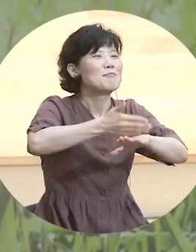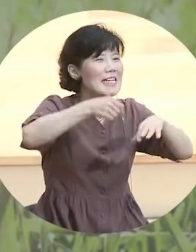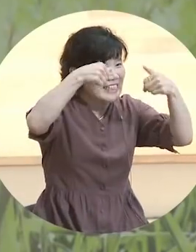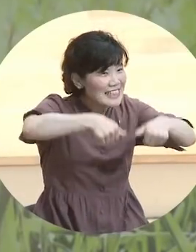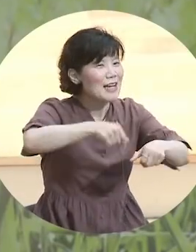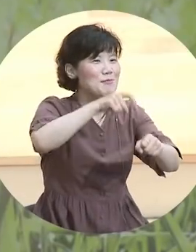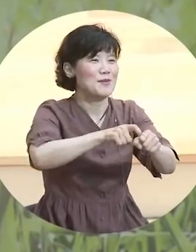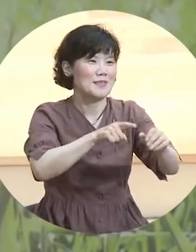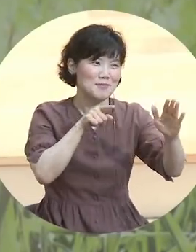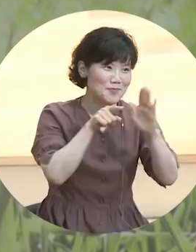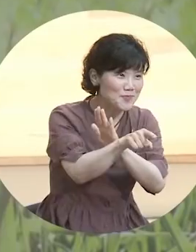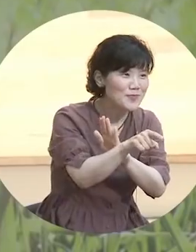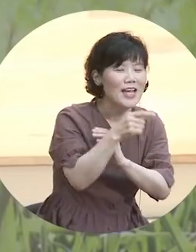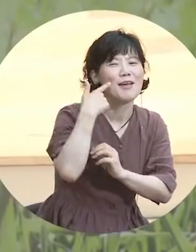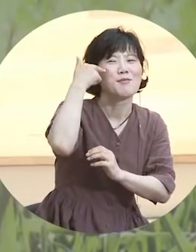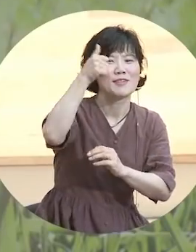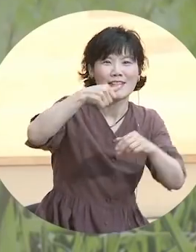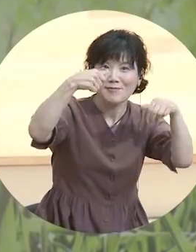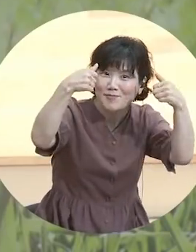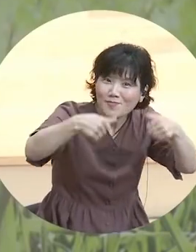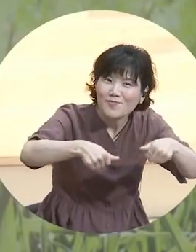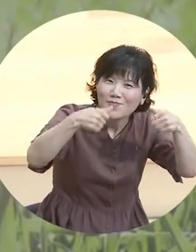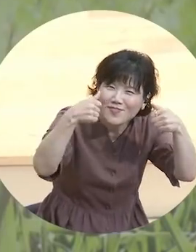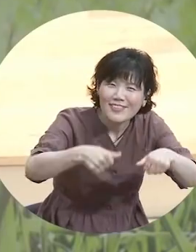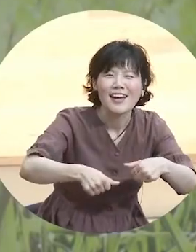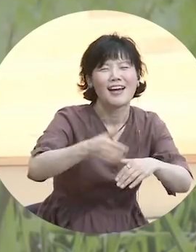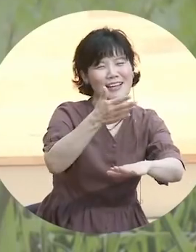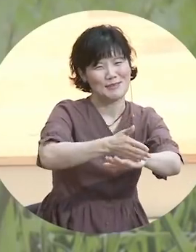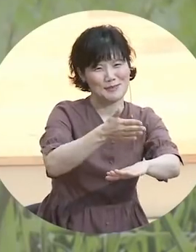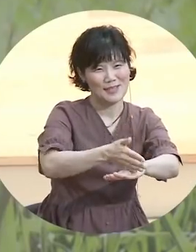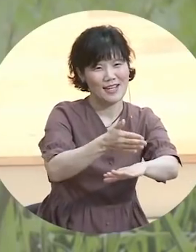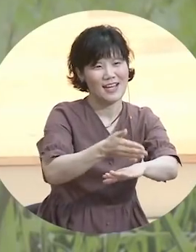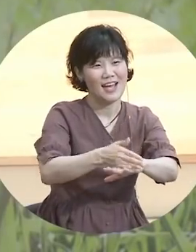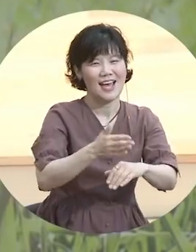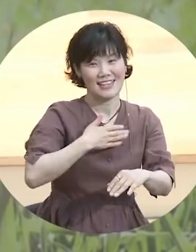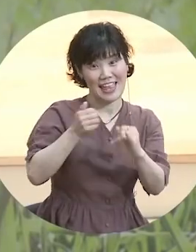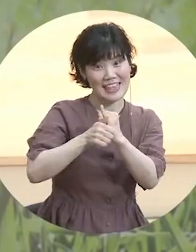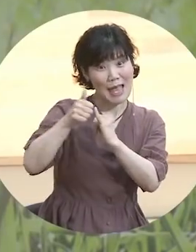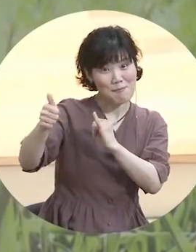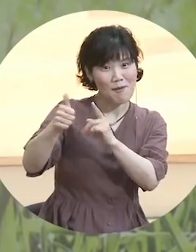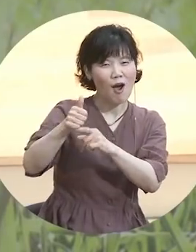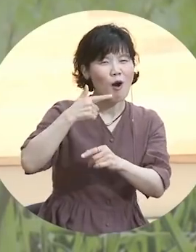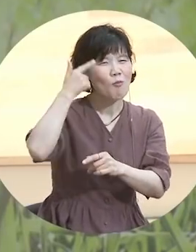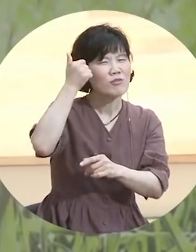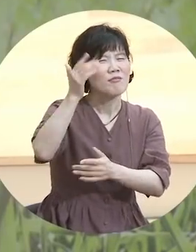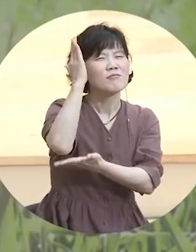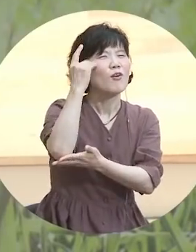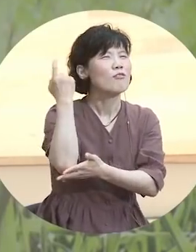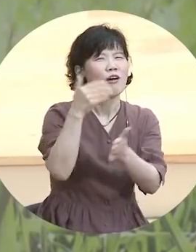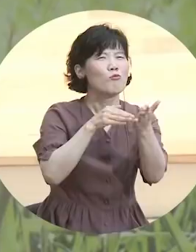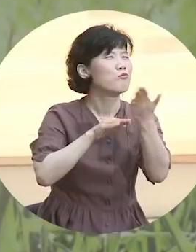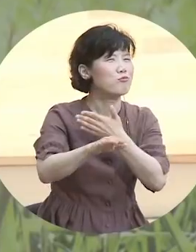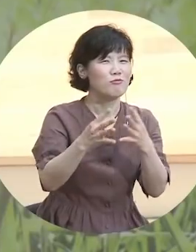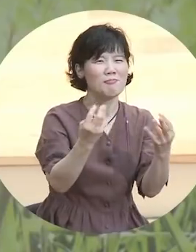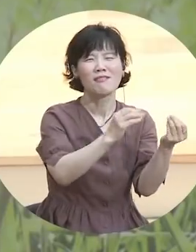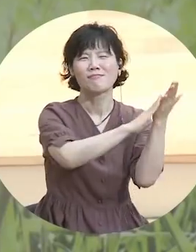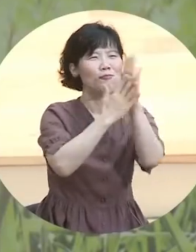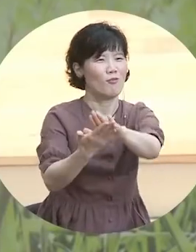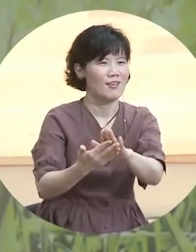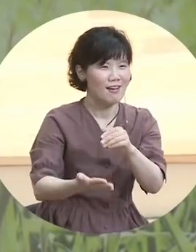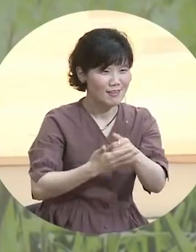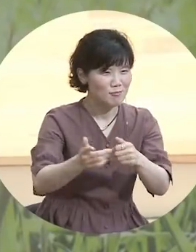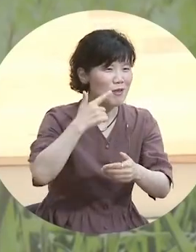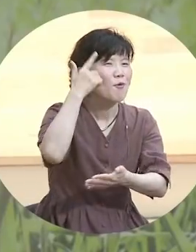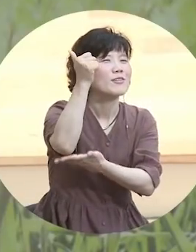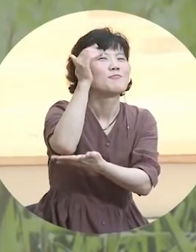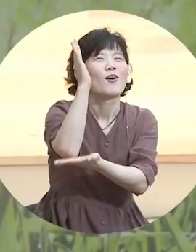것 같아서 갔습니다. 목사님께 인사를 건네죠. 아이, 목사님 고맙습니다. 내 남편이요 목사님 설교 듣고 완전히 달라졌어요.